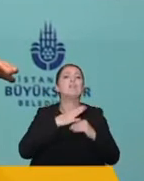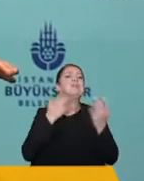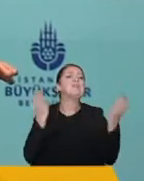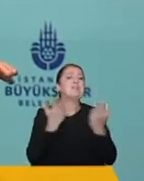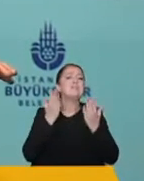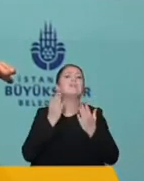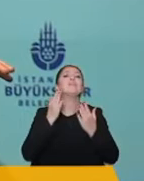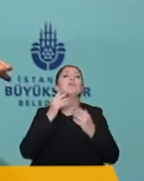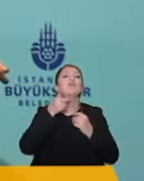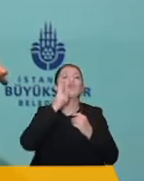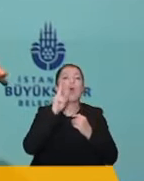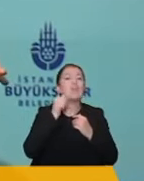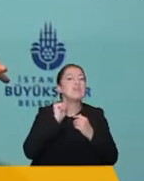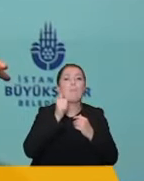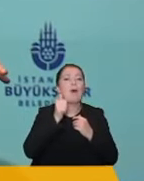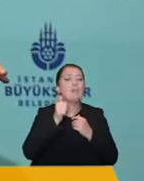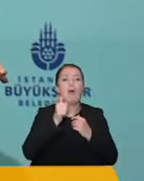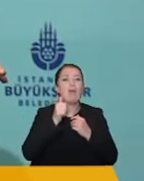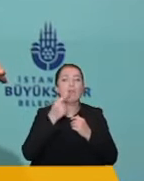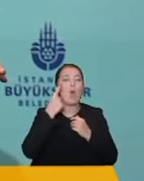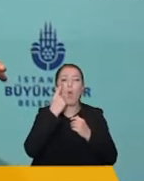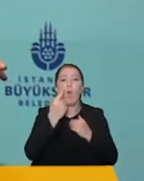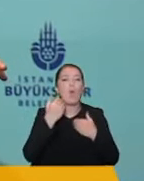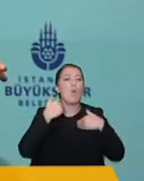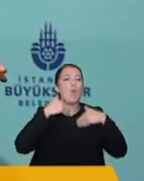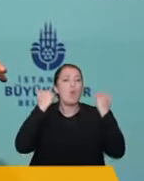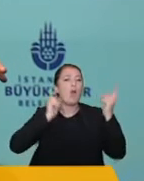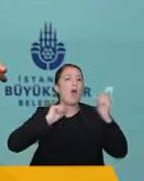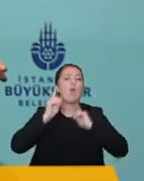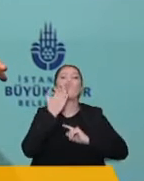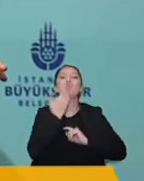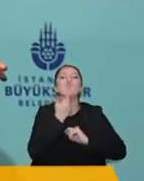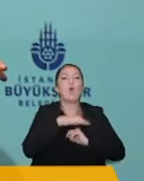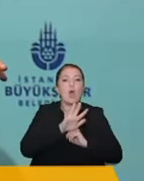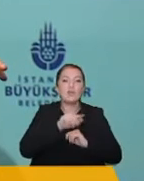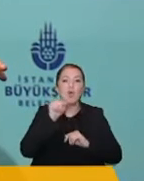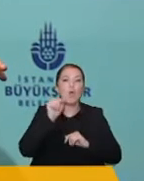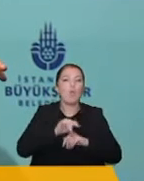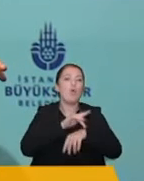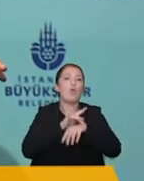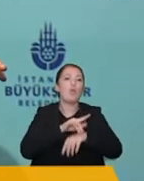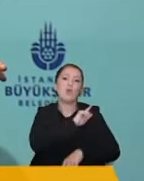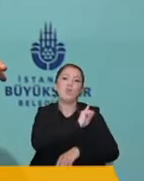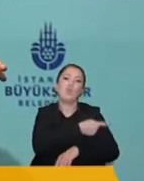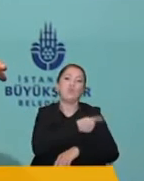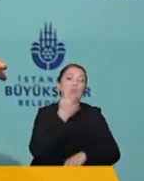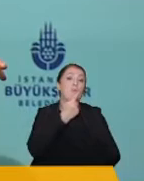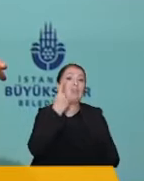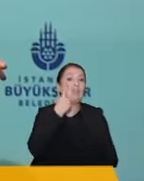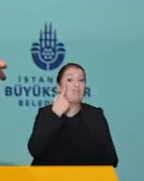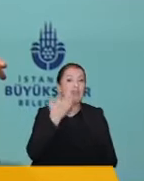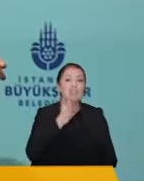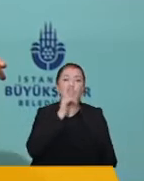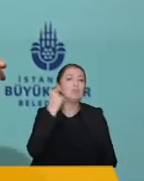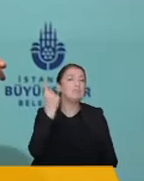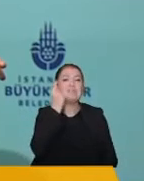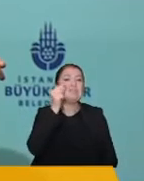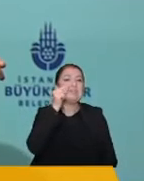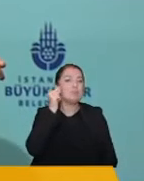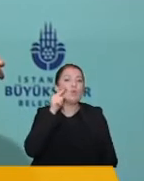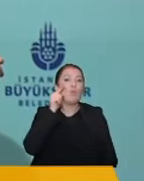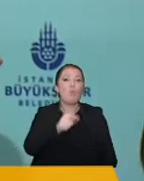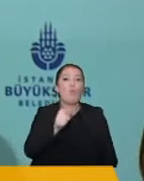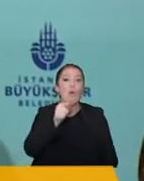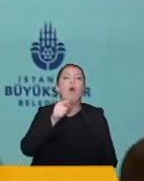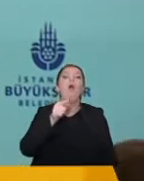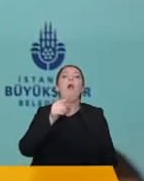zamanlarda adalet ve hukuk yoksa da bu ülke güçlü bir devlettir. Hiç kimse bu